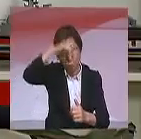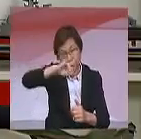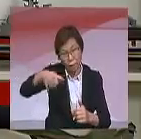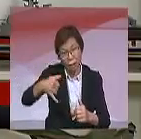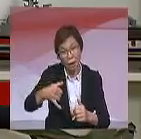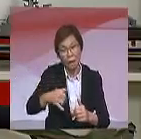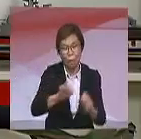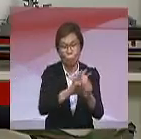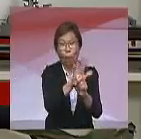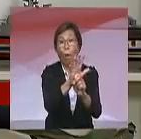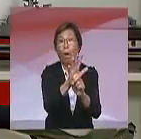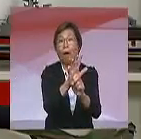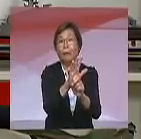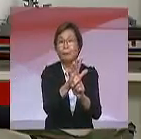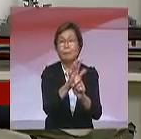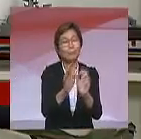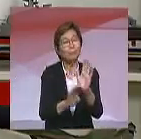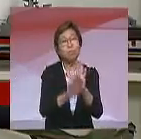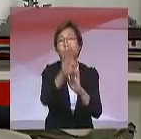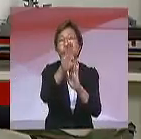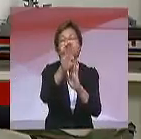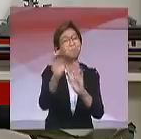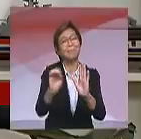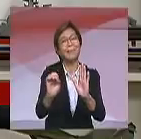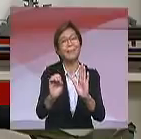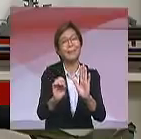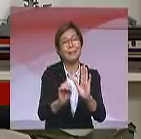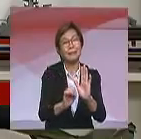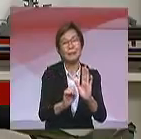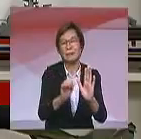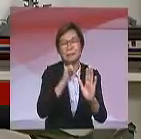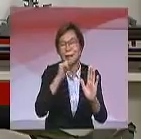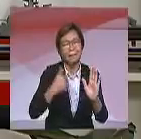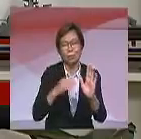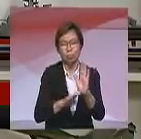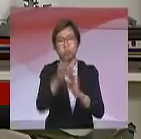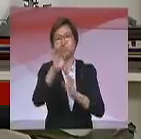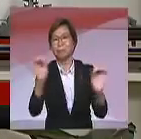kes tiada lagi peningkatan yang mendadak ataupun tiada lagi peningkatan.